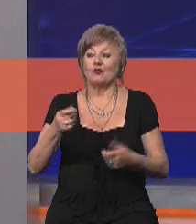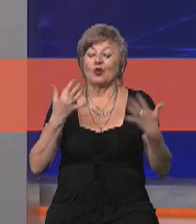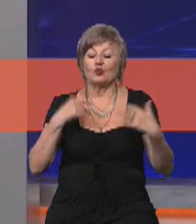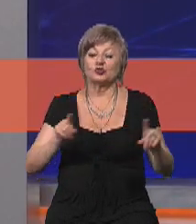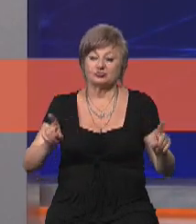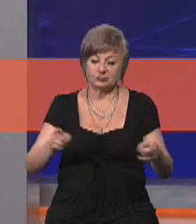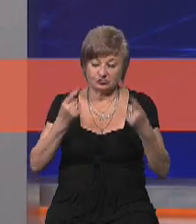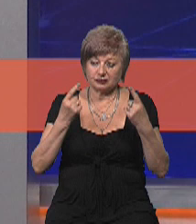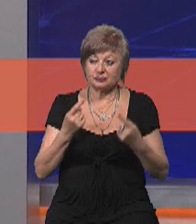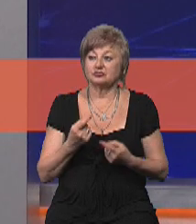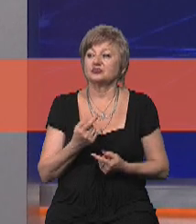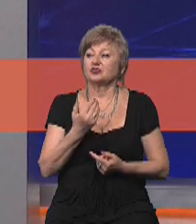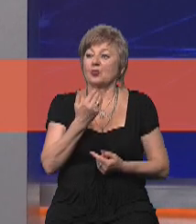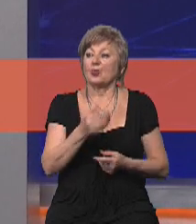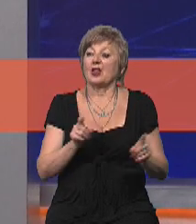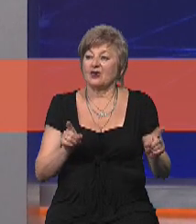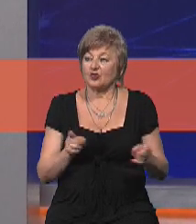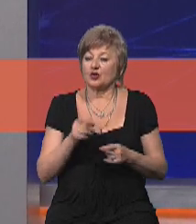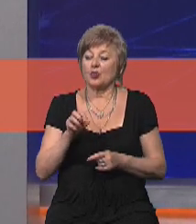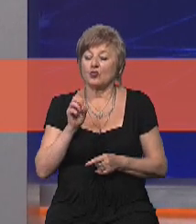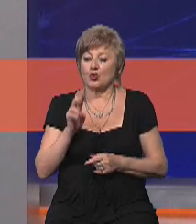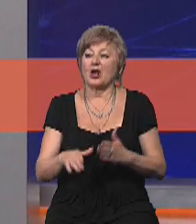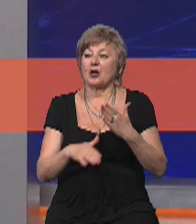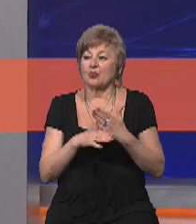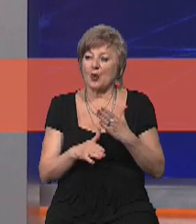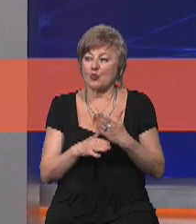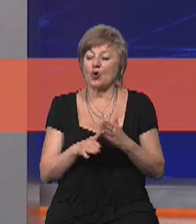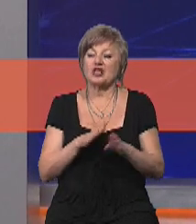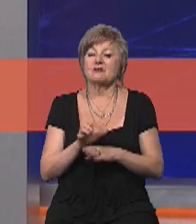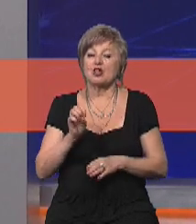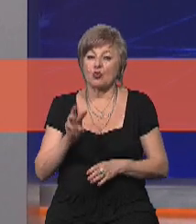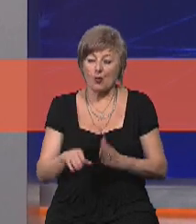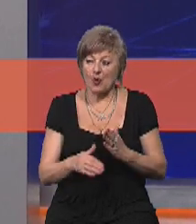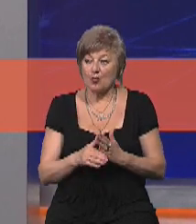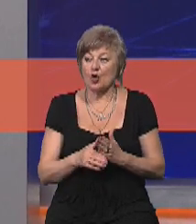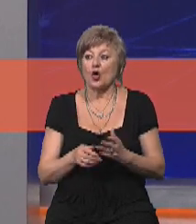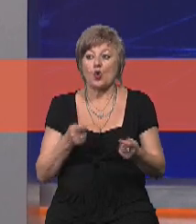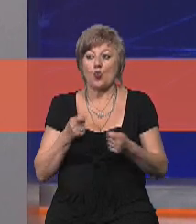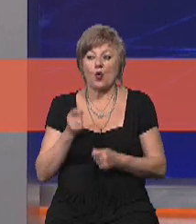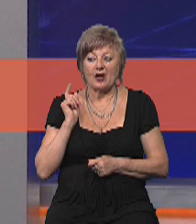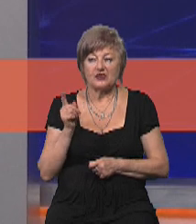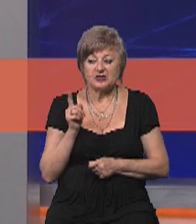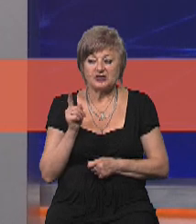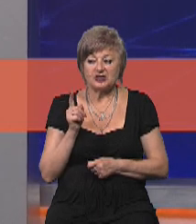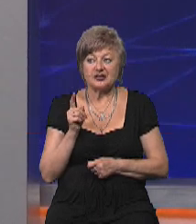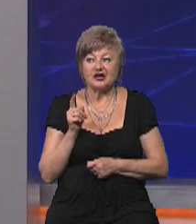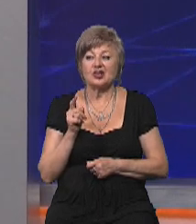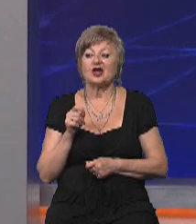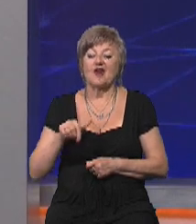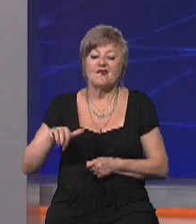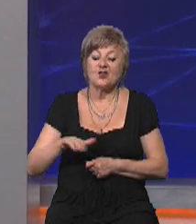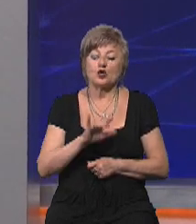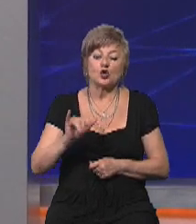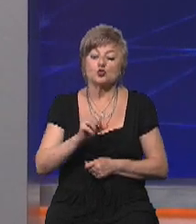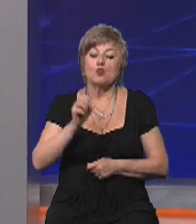мобілізував, ми вже мобілізували, і Владимир Вікторович Буряк помог, і ісполком помог. Чиновники, заметьте, чиновники выходят на